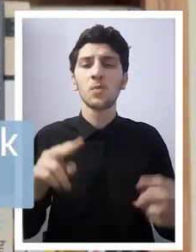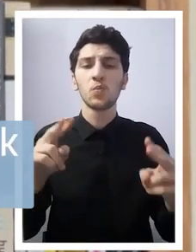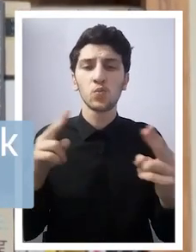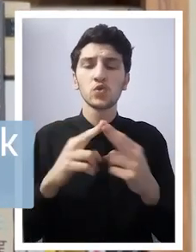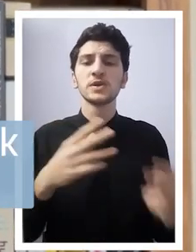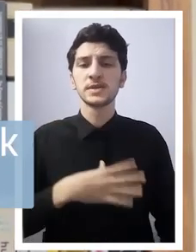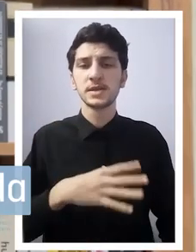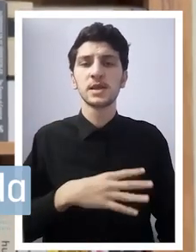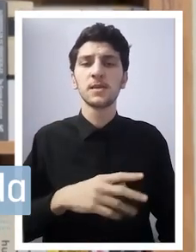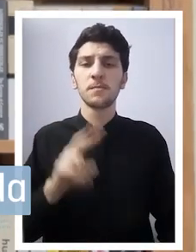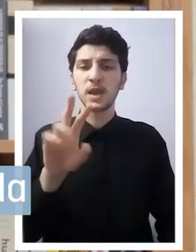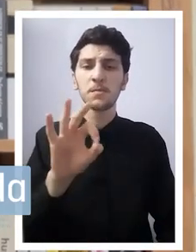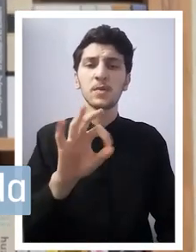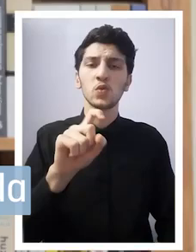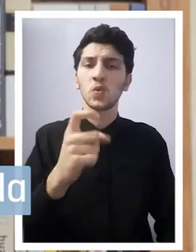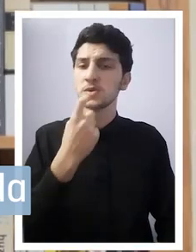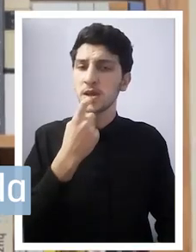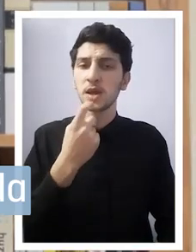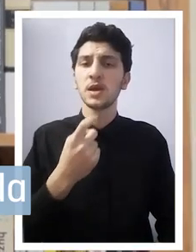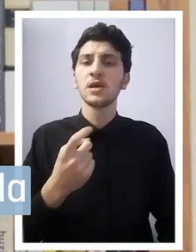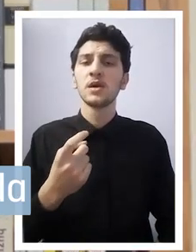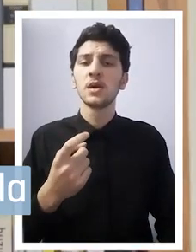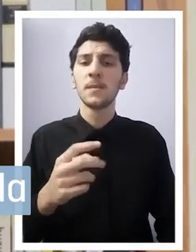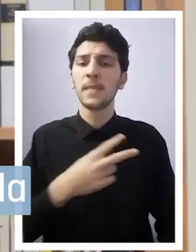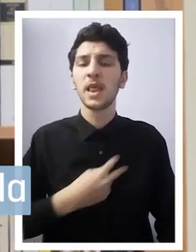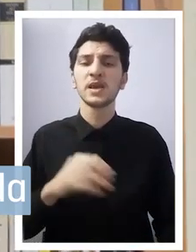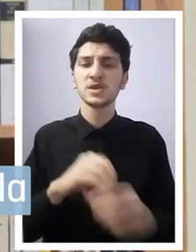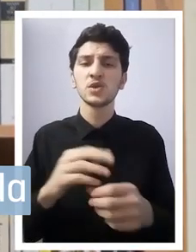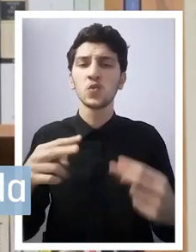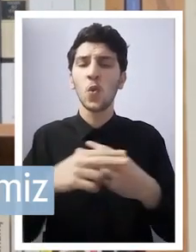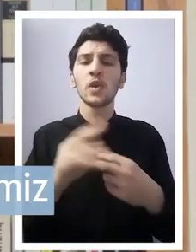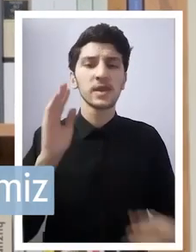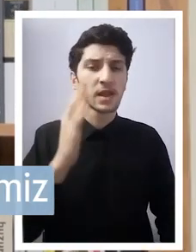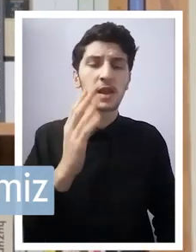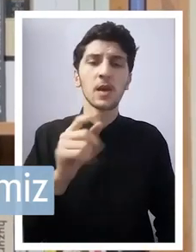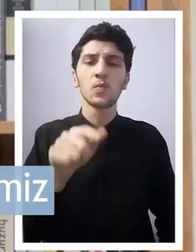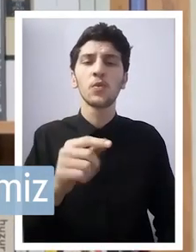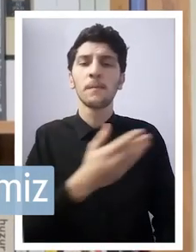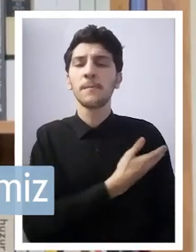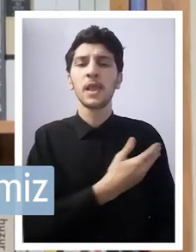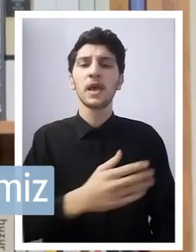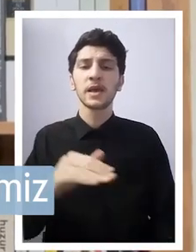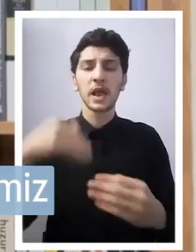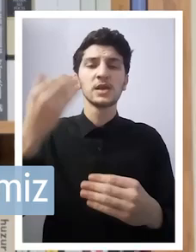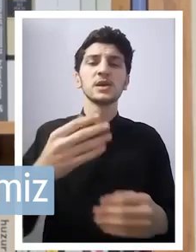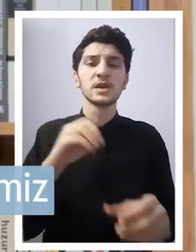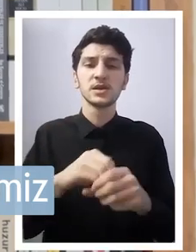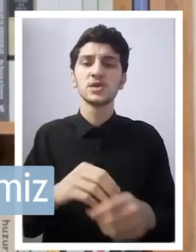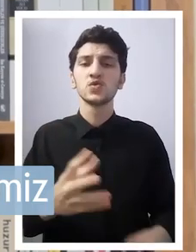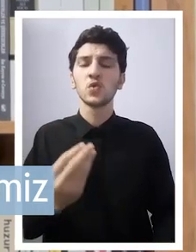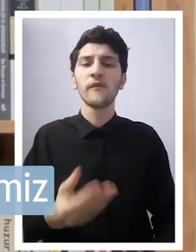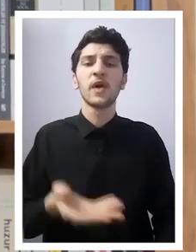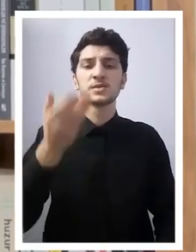buluşmak istedim. 2009 yılında belediyemiz için yola çıktığımızda bu şehrin geleceğine dair çok